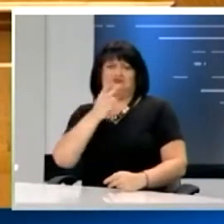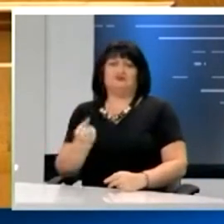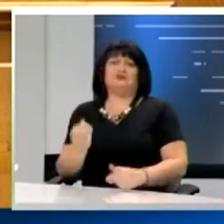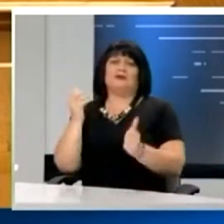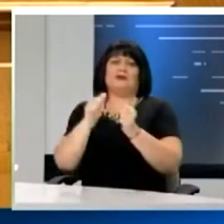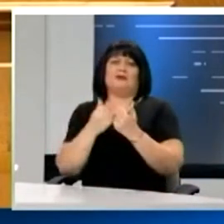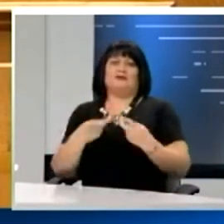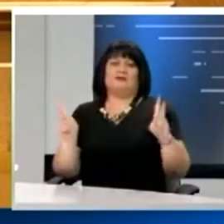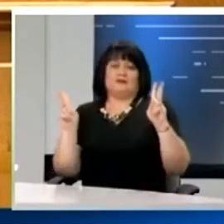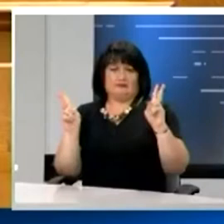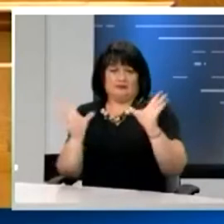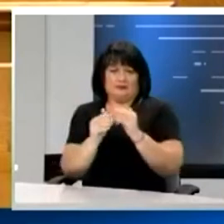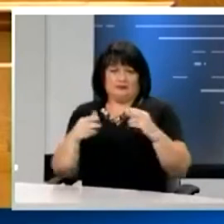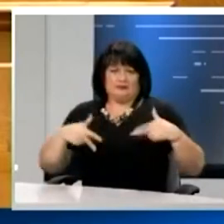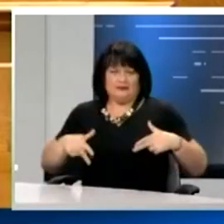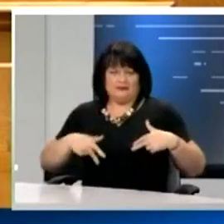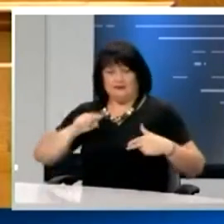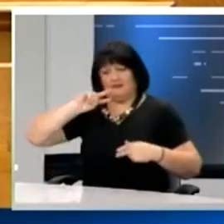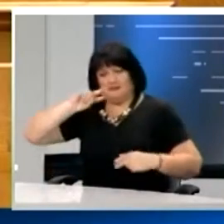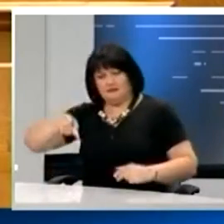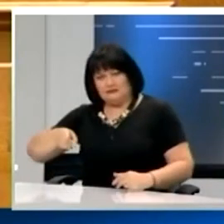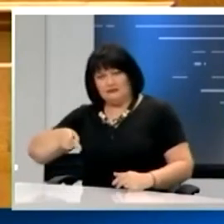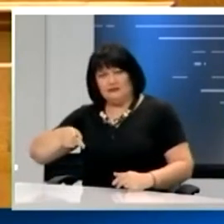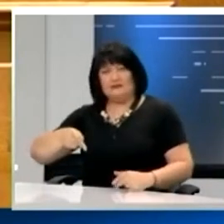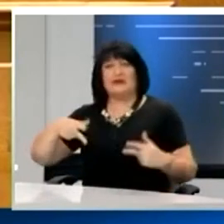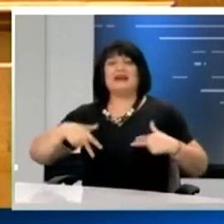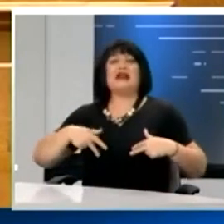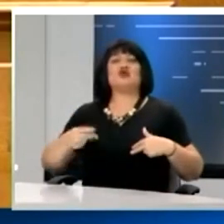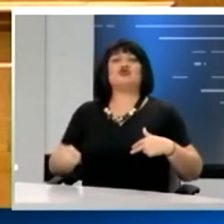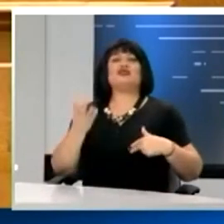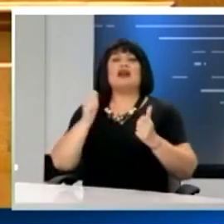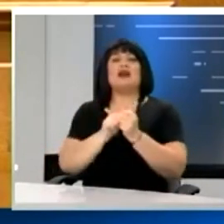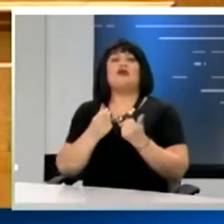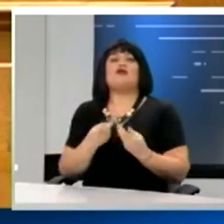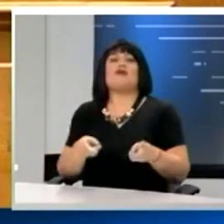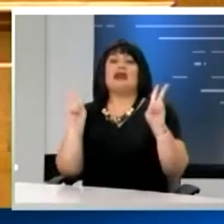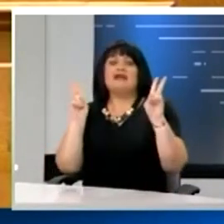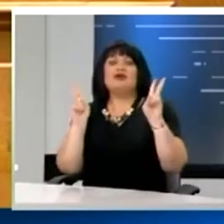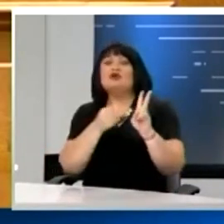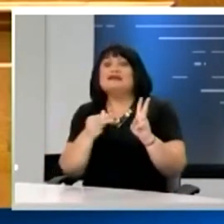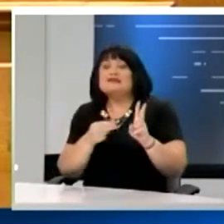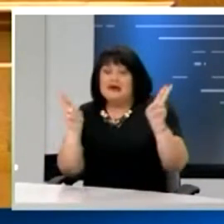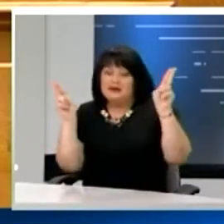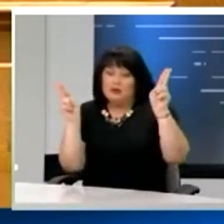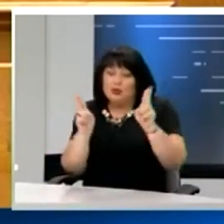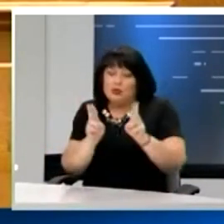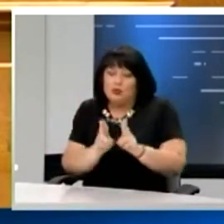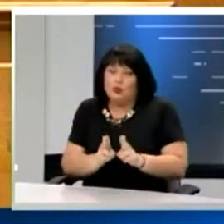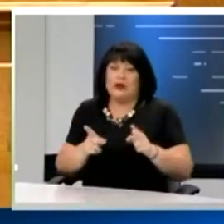νεοφιλελευθερισμό της κυβέρνησης, ότι ένα νεοφιλελεύθερο κράτος σημαίνει συρρήκνωση του κράτους.